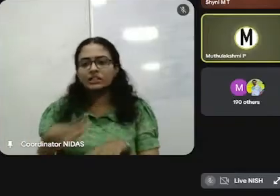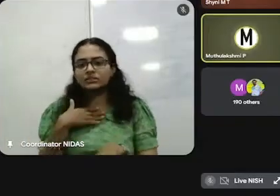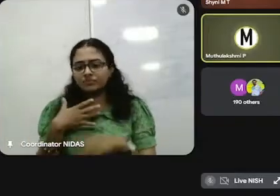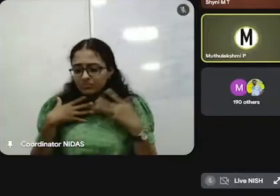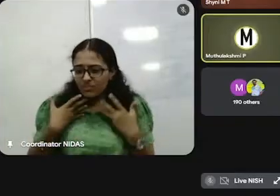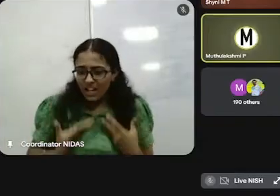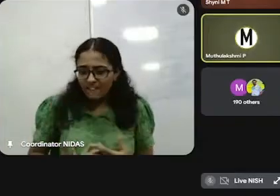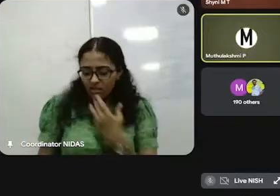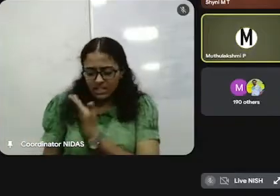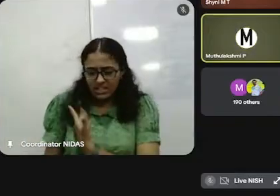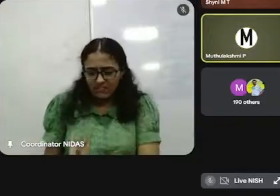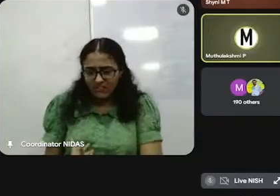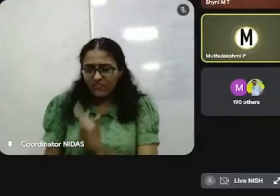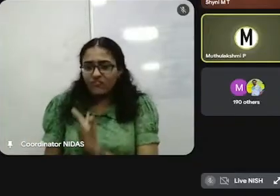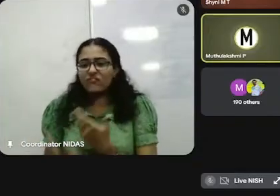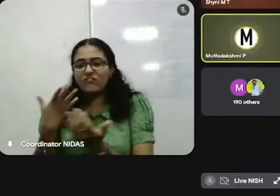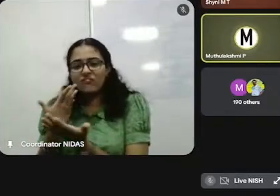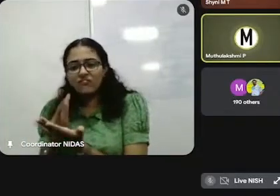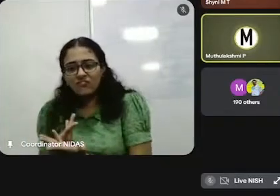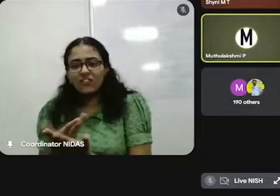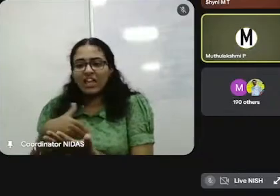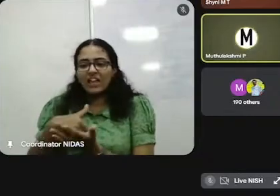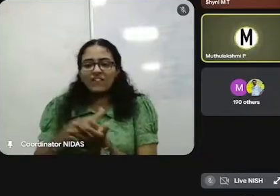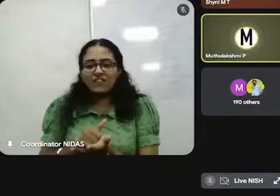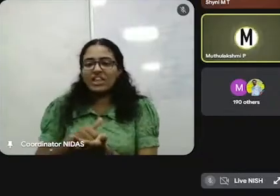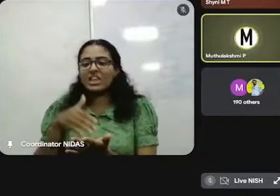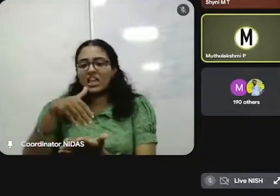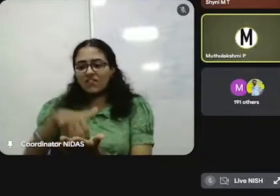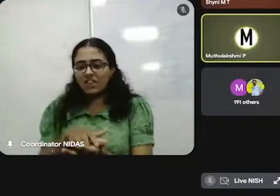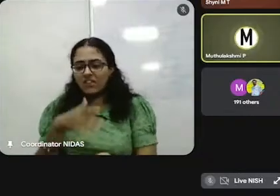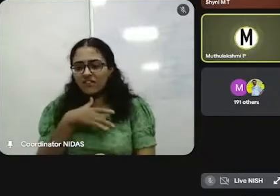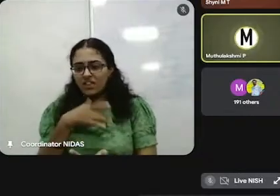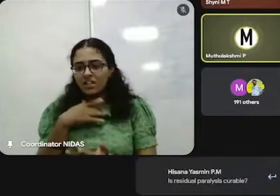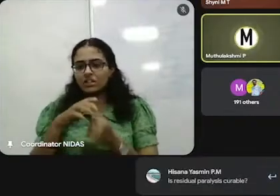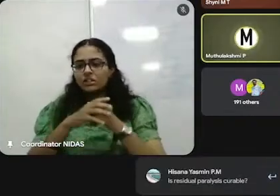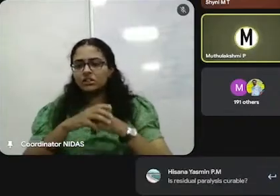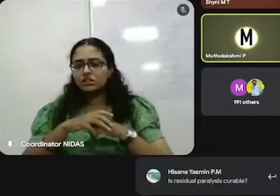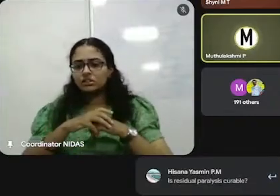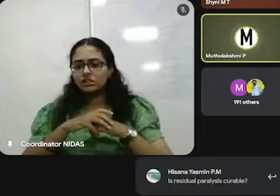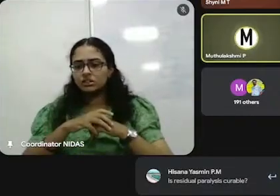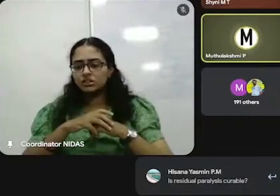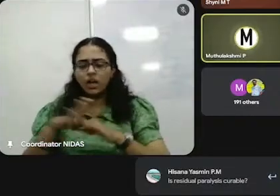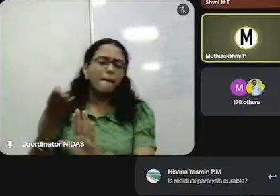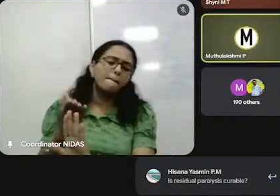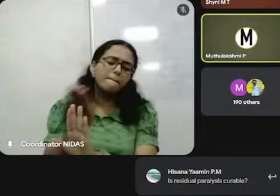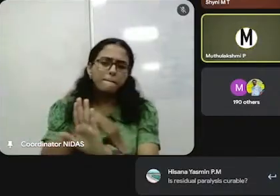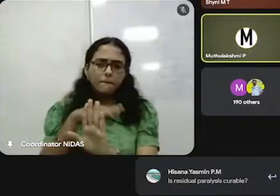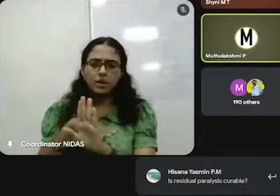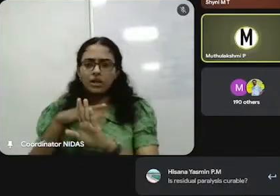വൺ സൈഡ് ഓഫ് ദ ബോഡി. ഇത് പ്ലസ് ഇതനുസരിച്ചു നേരത്തെ ഇത് വരുന്നതിന്